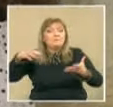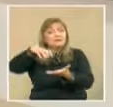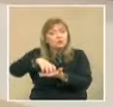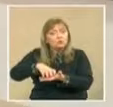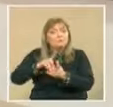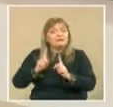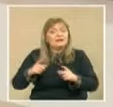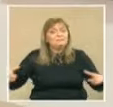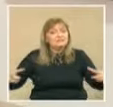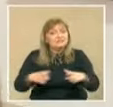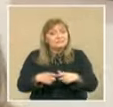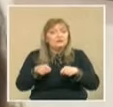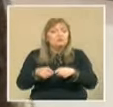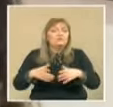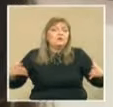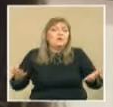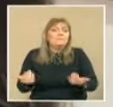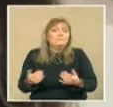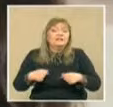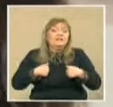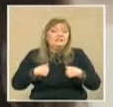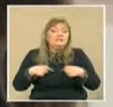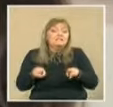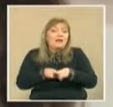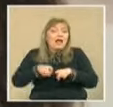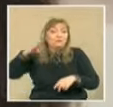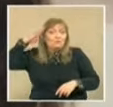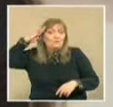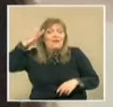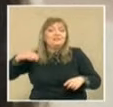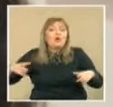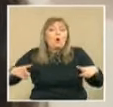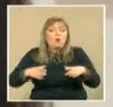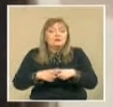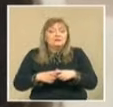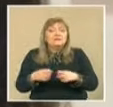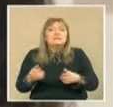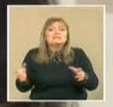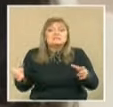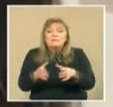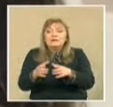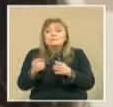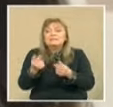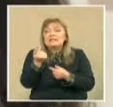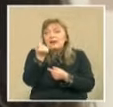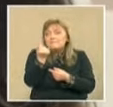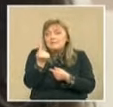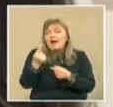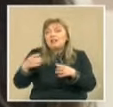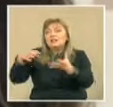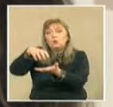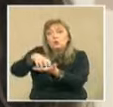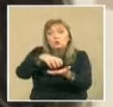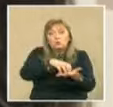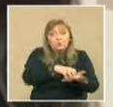голямо предизвикателство. Ние сме като военна организация. Събират се на малки групи, репетират в точно определени часове, за да избегнем това